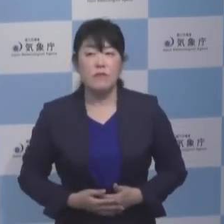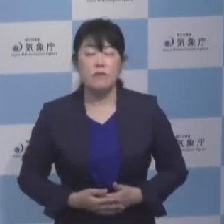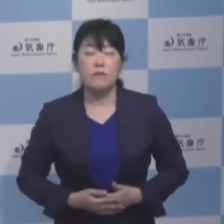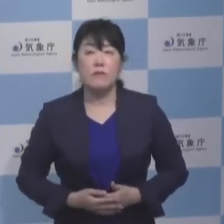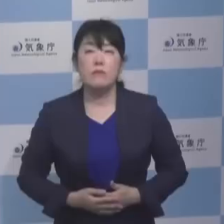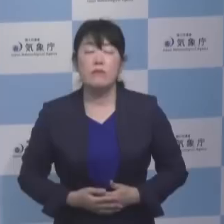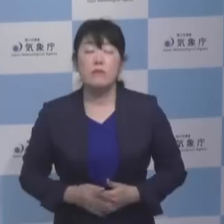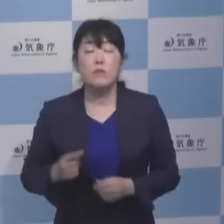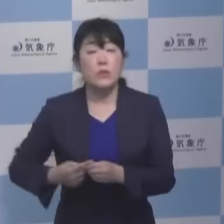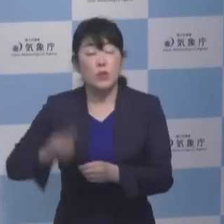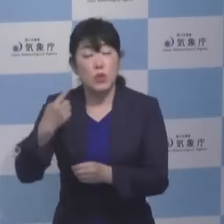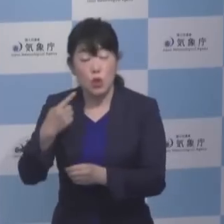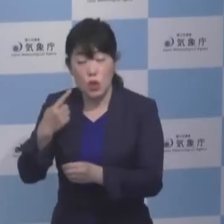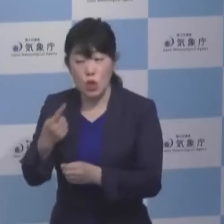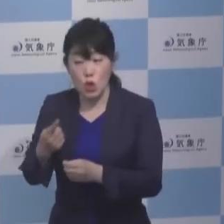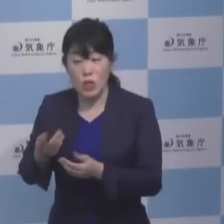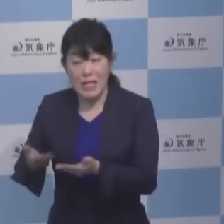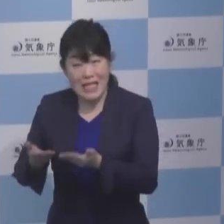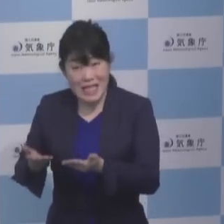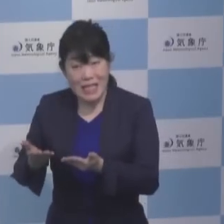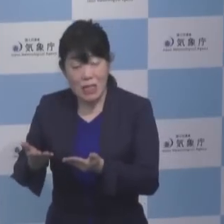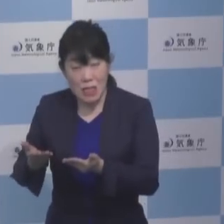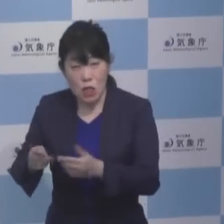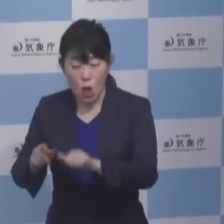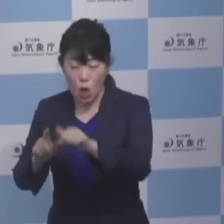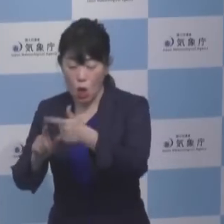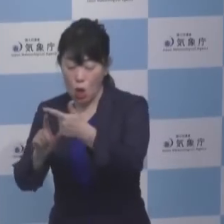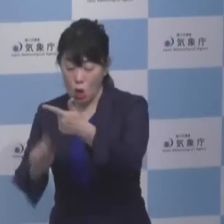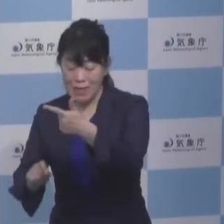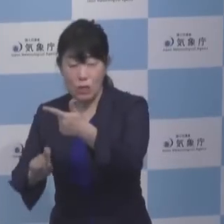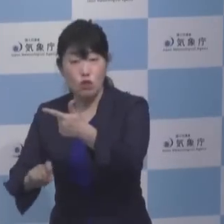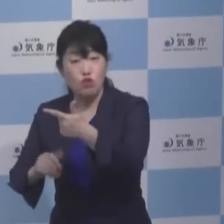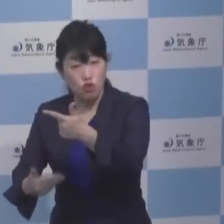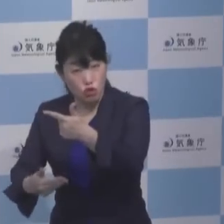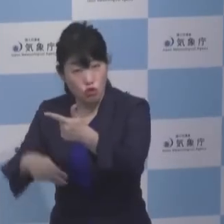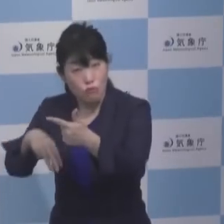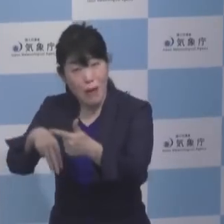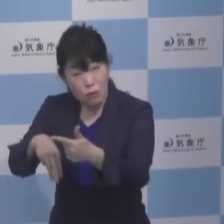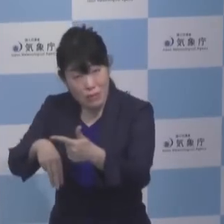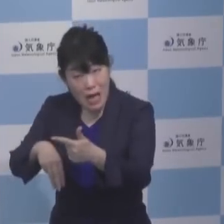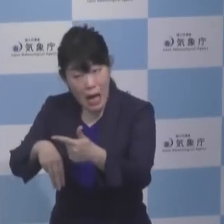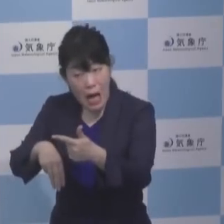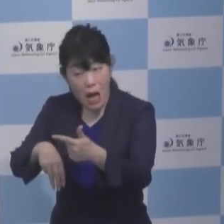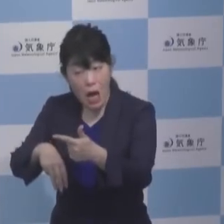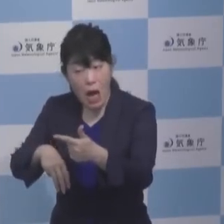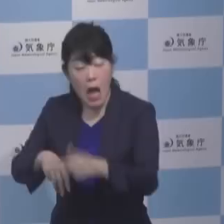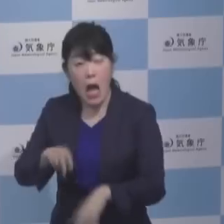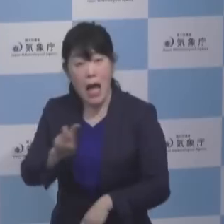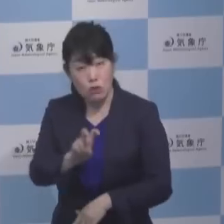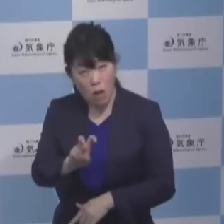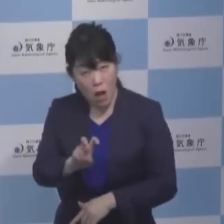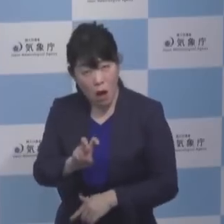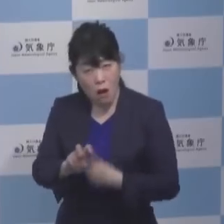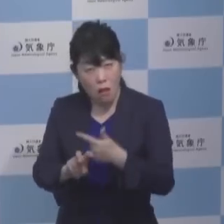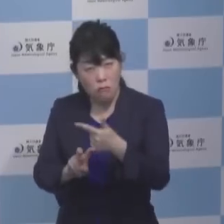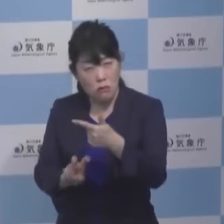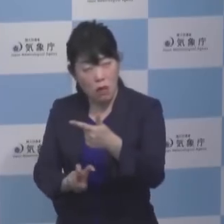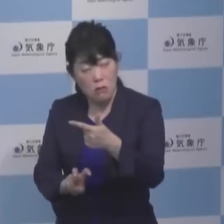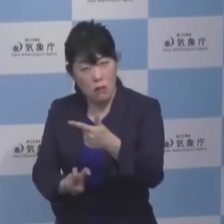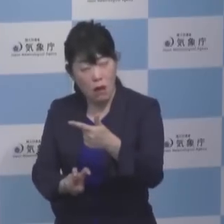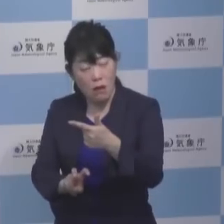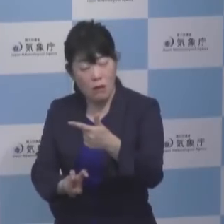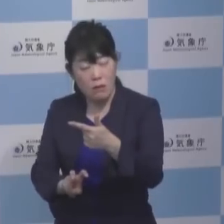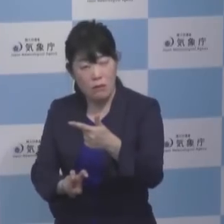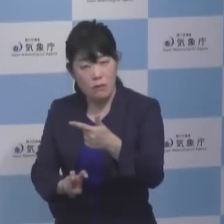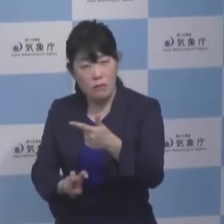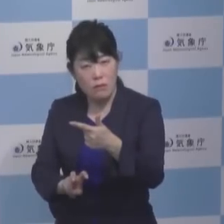去年の地震のマグニチュード6月19日のマグニチュードですか。 20日と 20日の、あ、ちょっと手元に今、